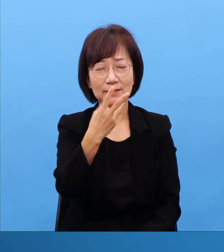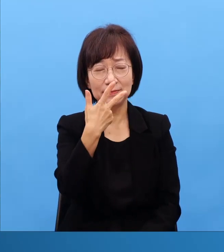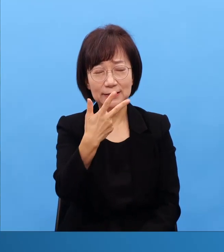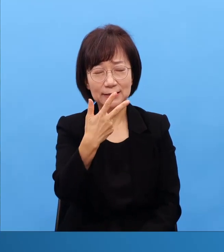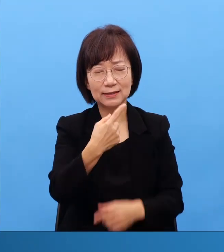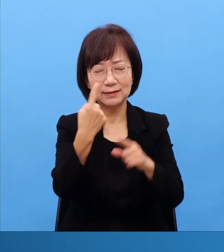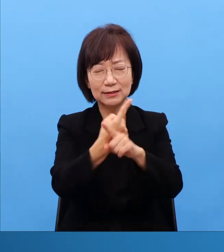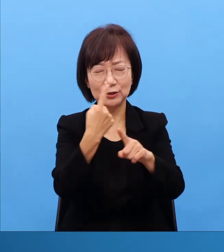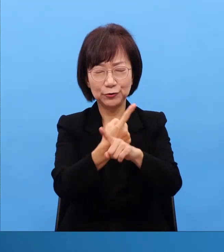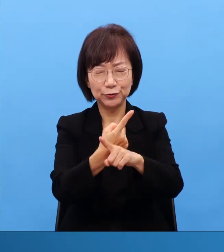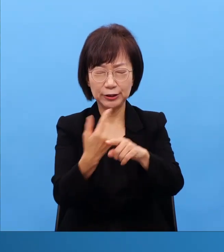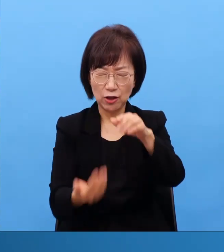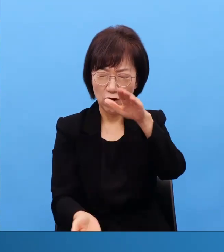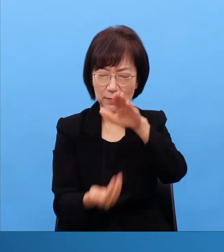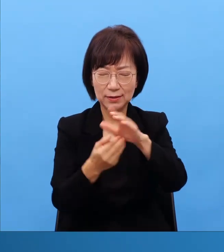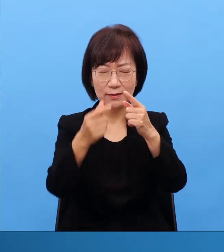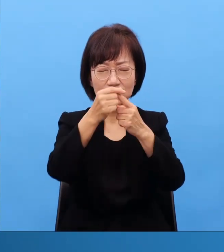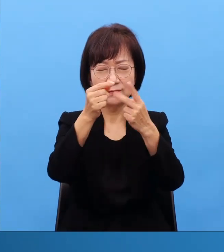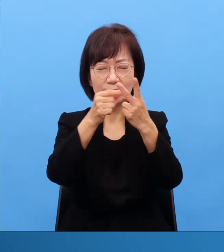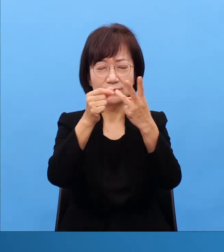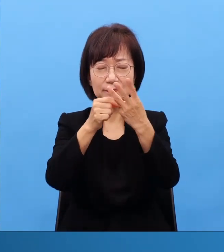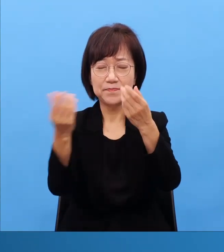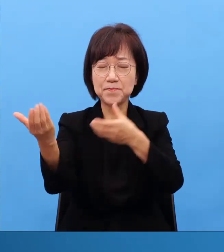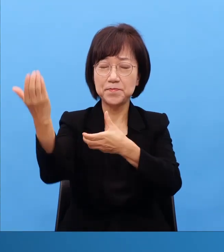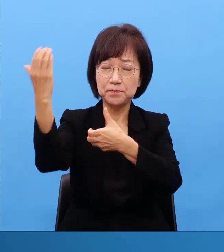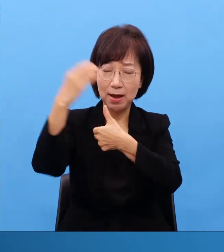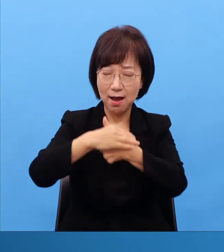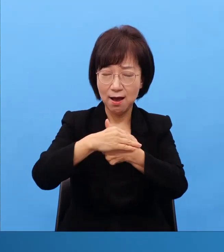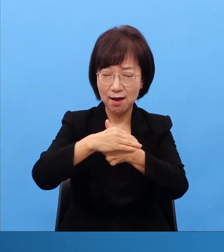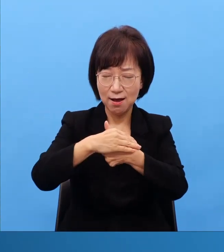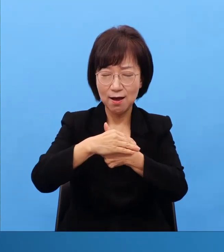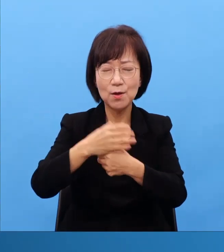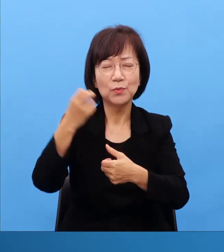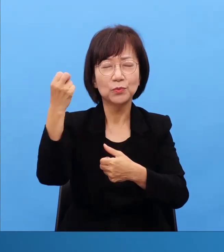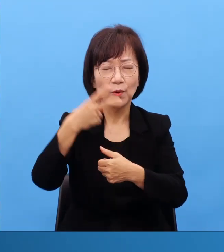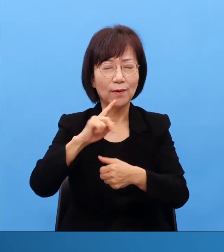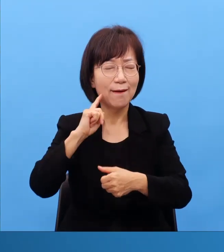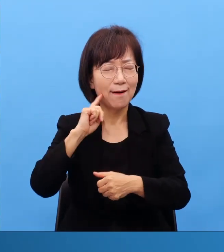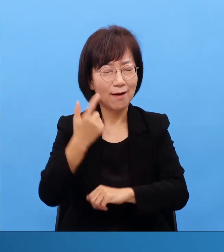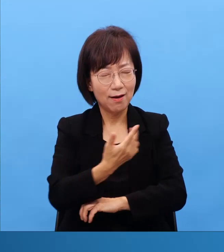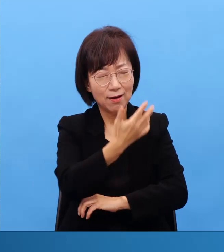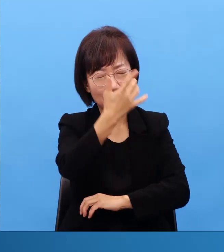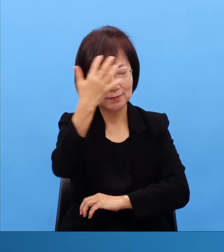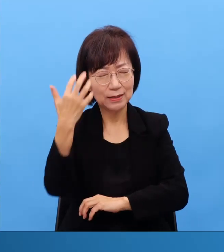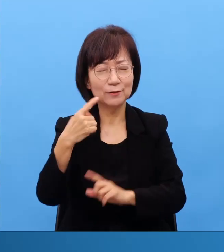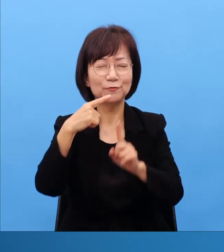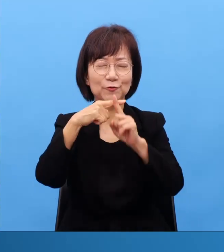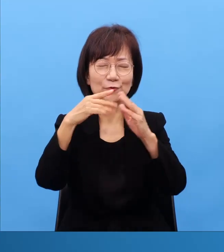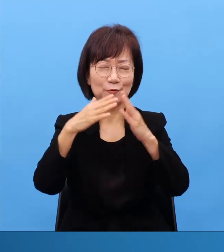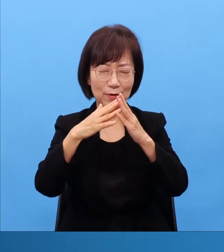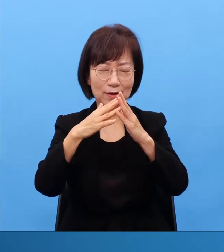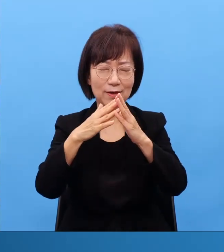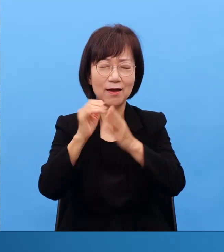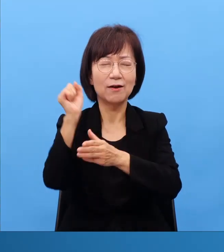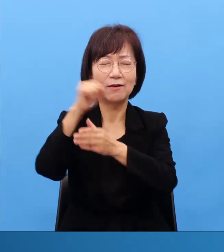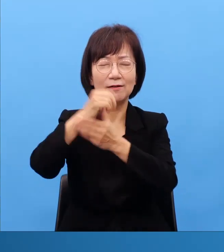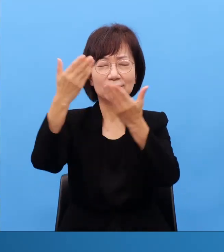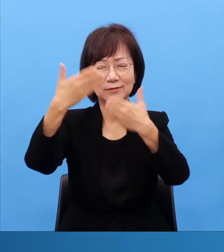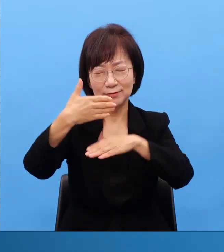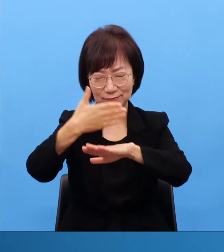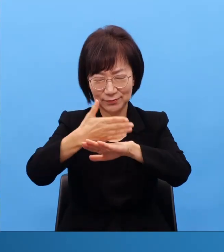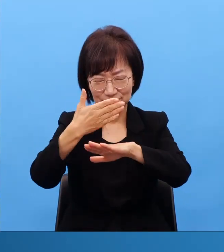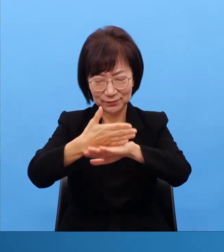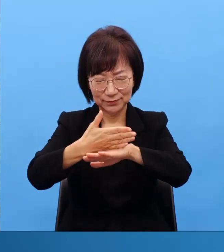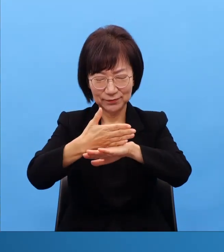절대 사명 속에서 아름다운 성전을 허락하신 하나님께 감사드립니다. Thank you, Lord, for granting us this beautiful church within the